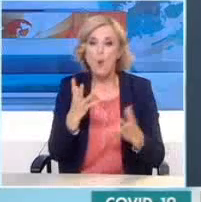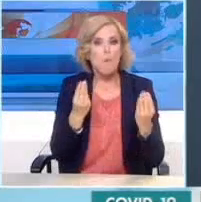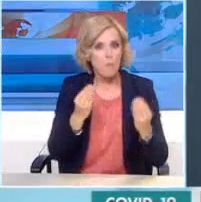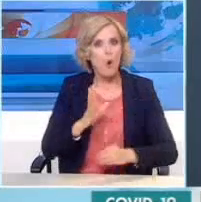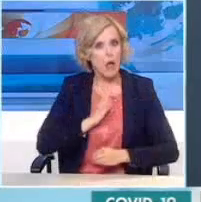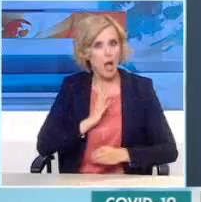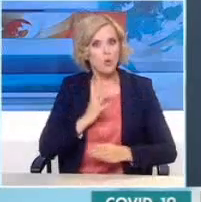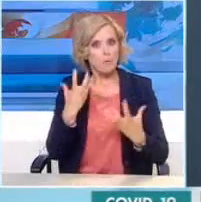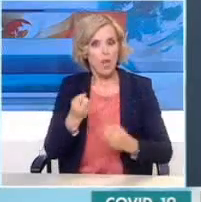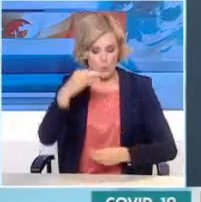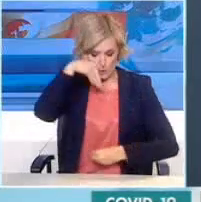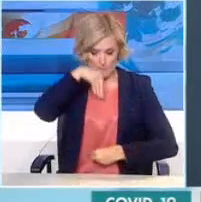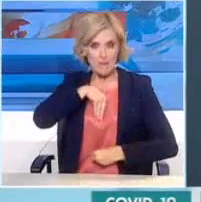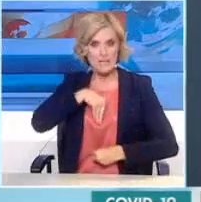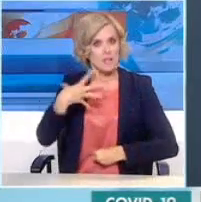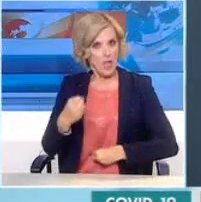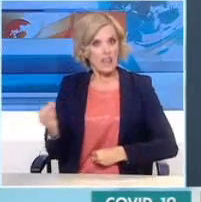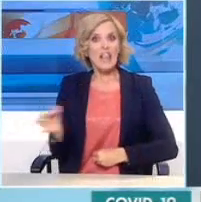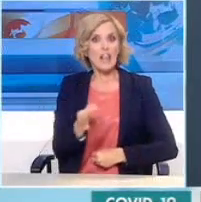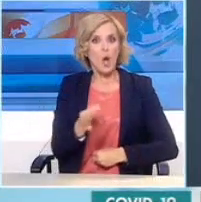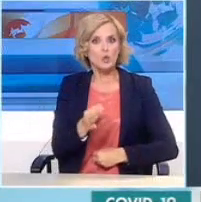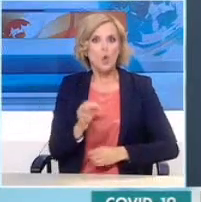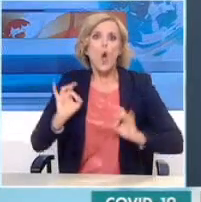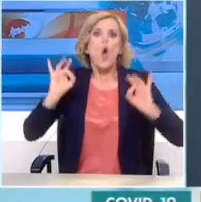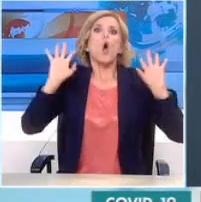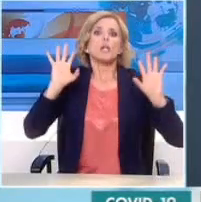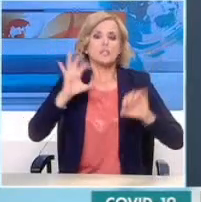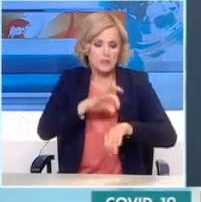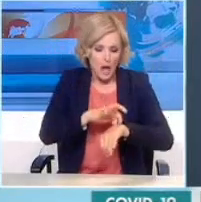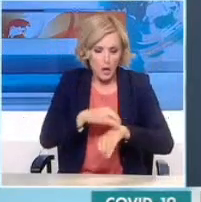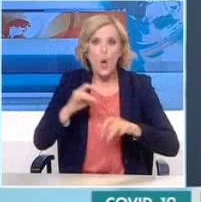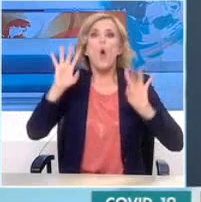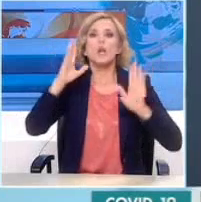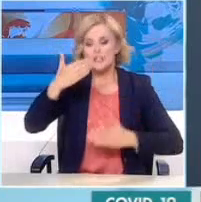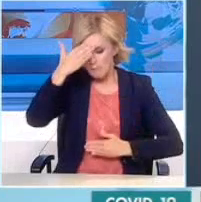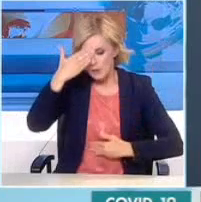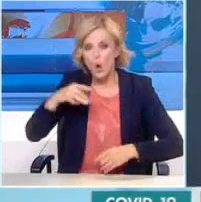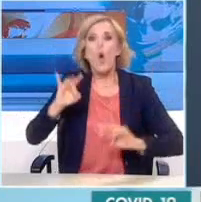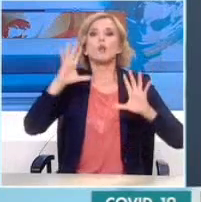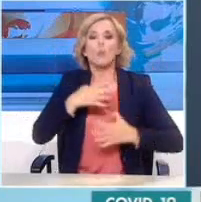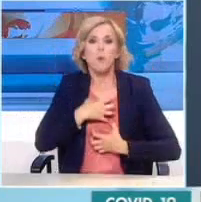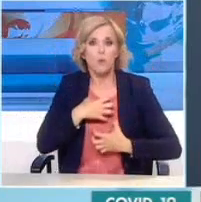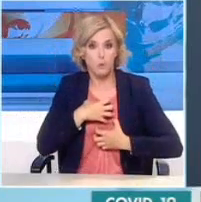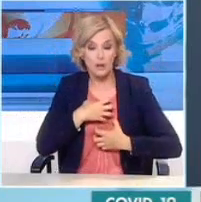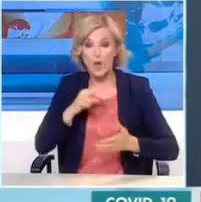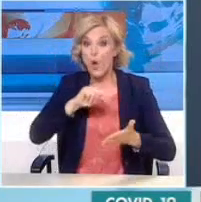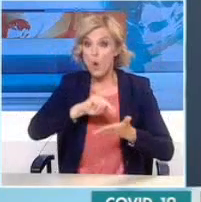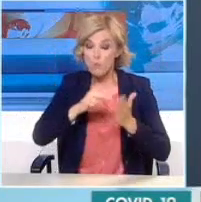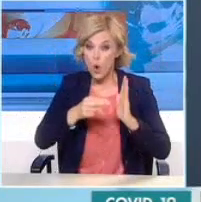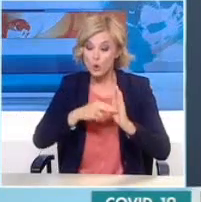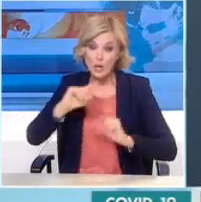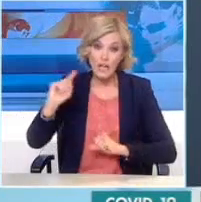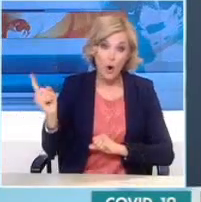συμπτώματα σε περιοχές όπου υπάρχει υψηλός συγχρονισμός. Παραδείγματος χάρη, όχι σε ανοιχτούς χώρους, αλλά σε